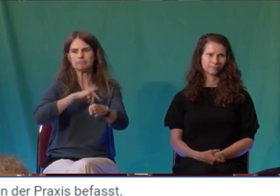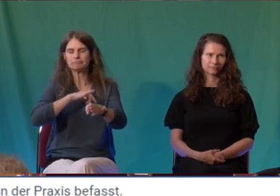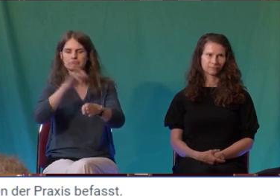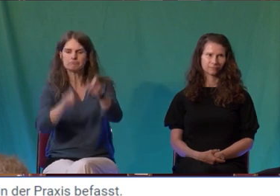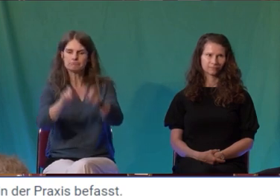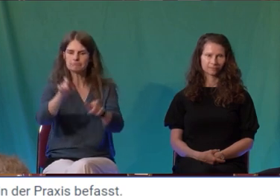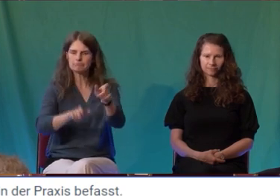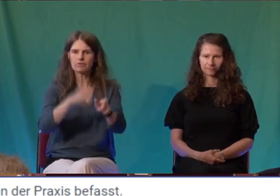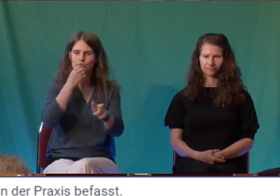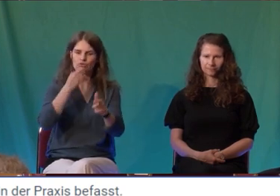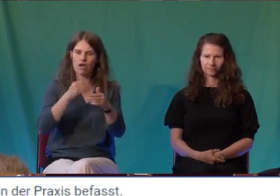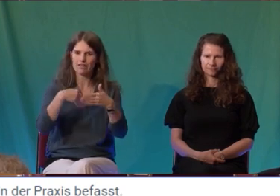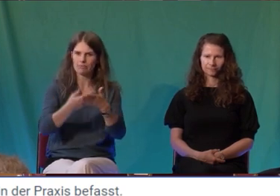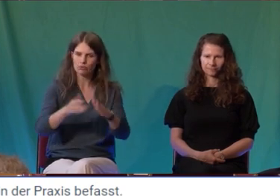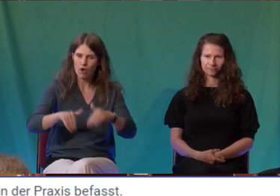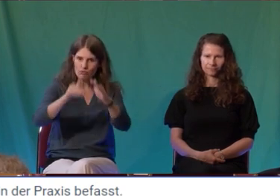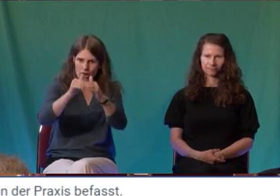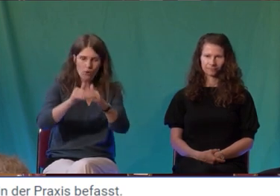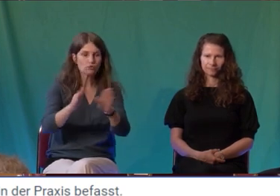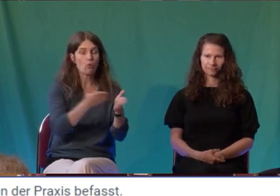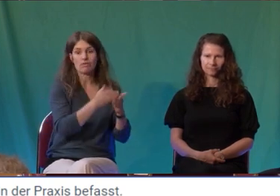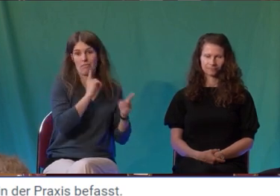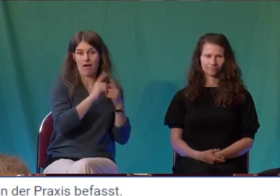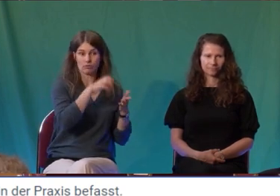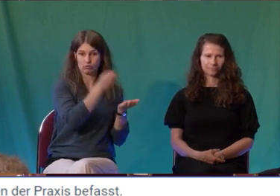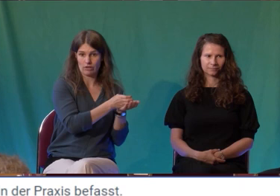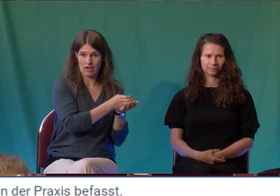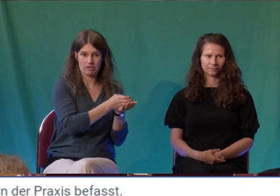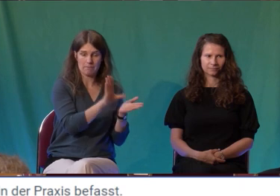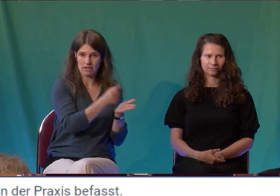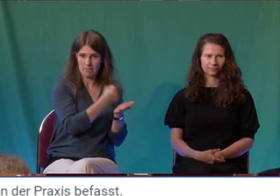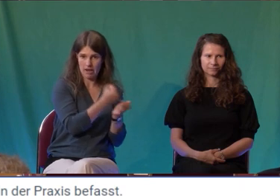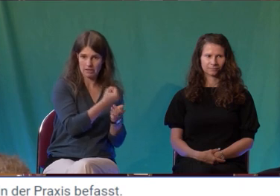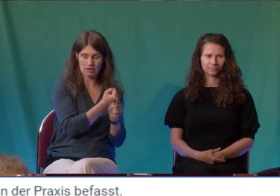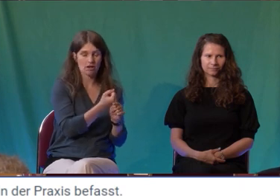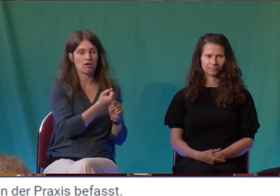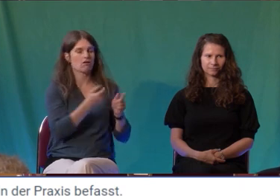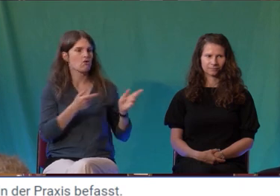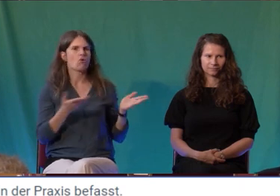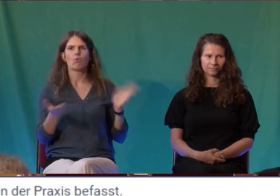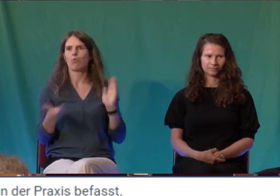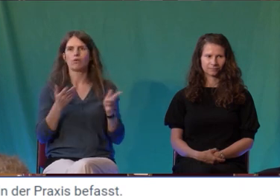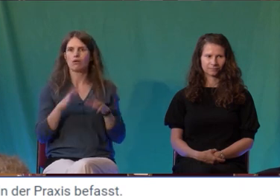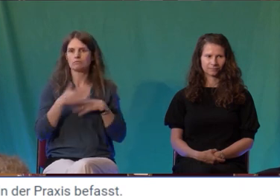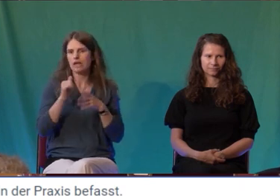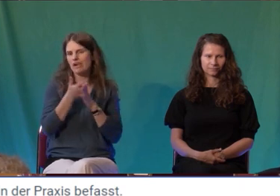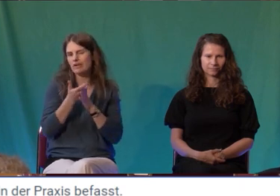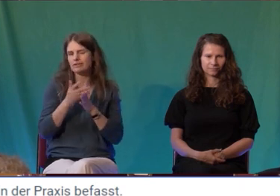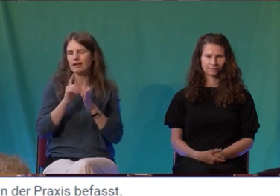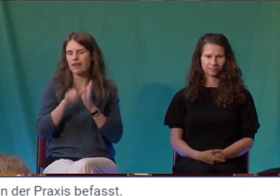es waren Mitarbeiterinnen von Beratungsstellen vertreten und es waren verschiedene Mitarbeiterinnen von